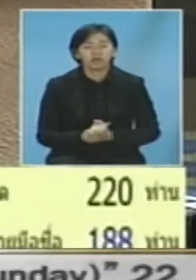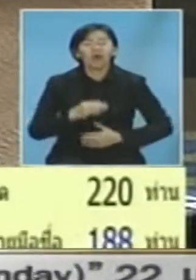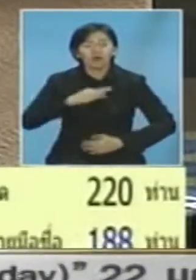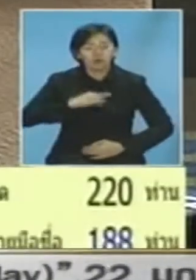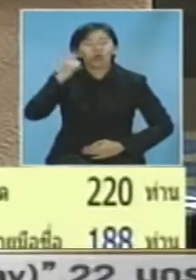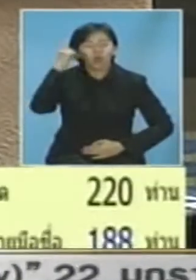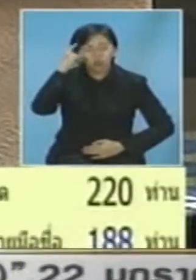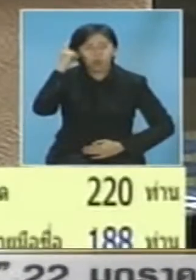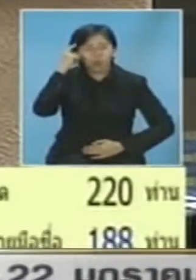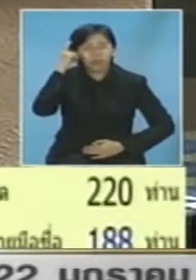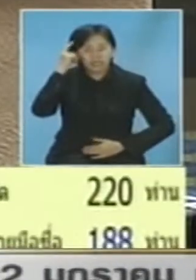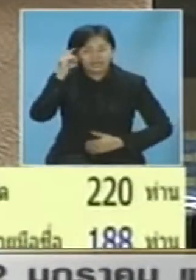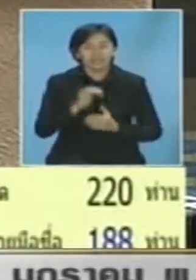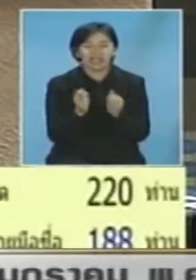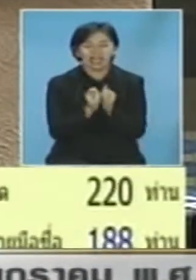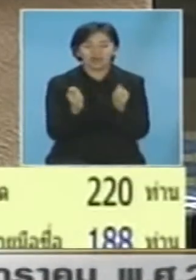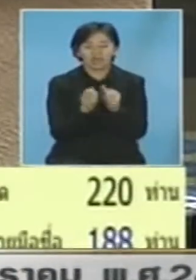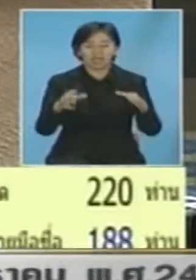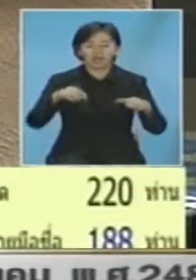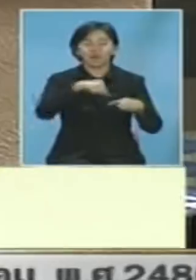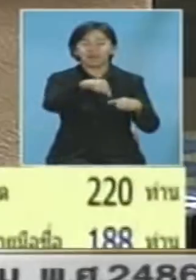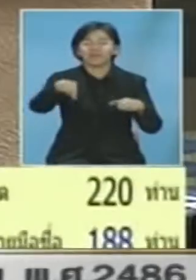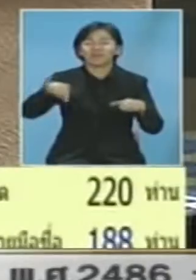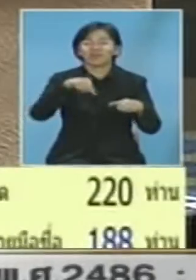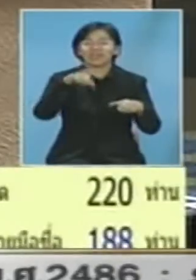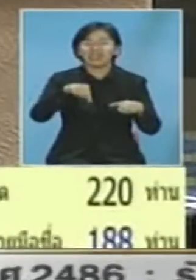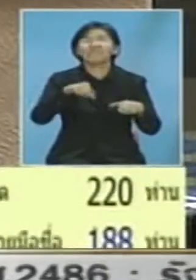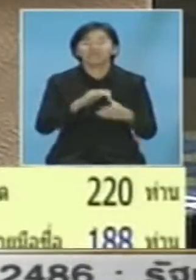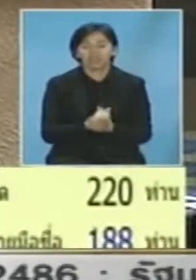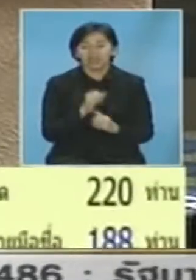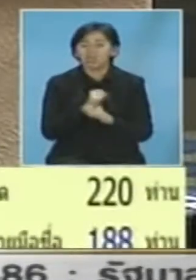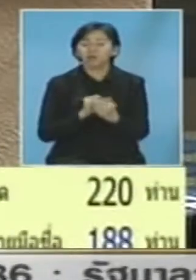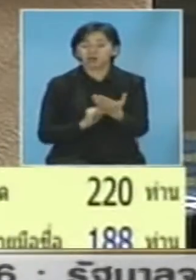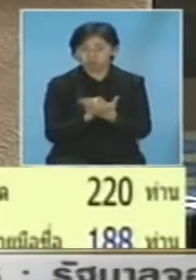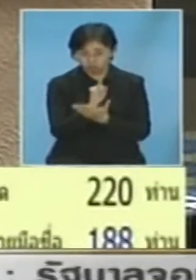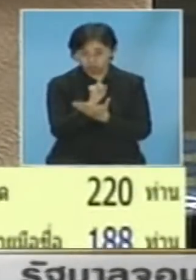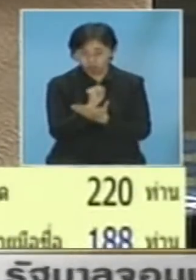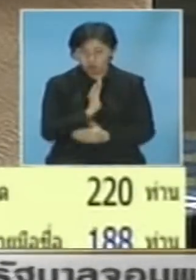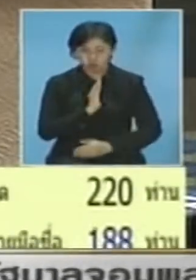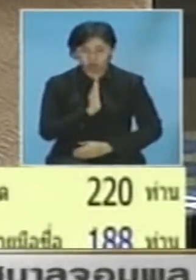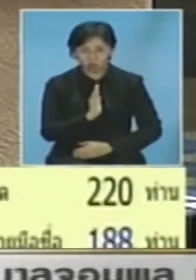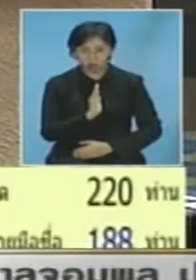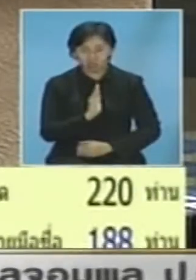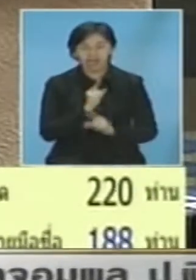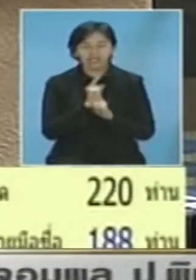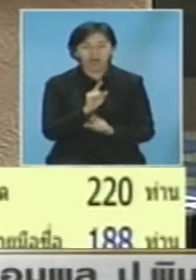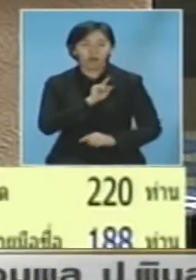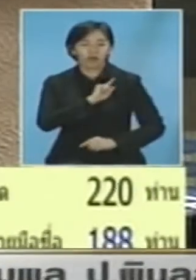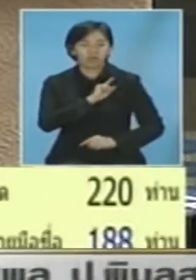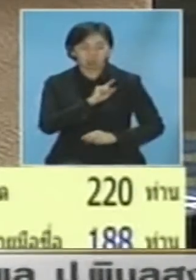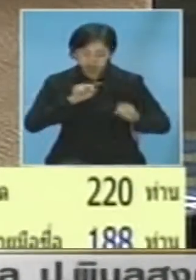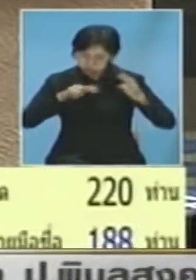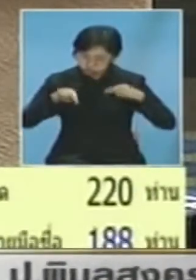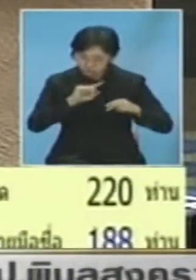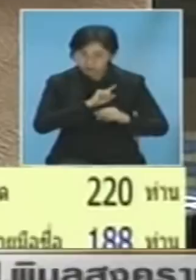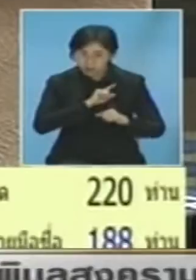แล้วว่าคณะอนุกรรมการชุดนี้กระทำโดยถูกต้องกระทำโดยสุจริตตามภาระหน้าที่ตามอ